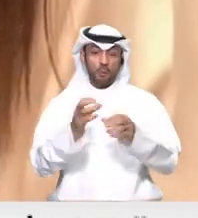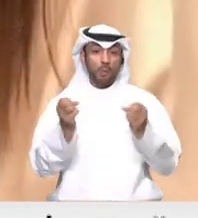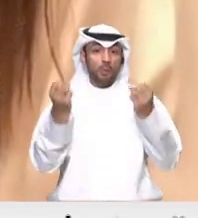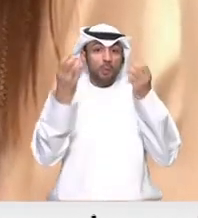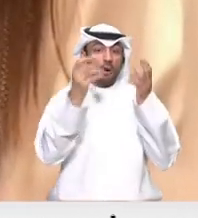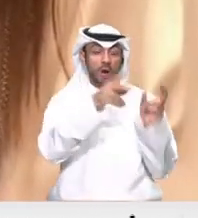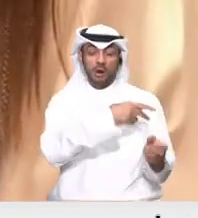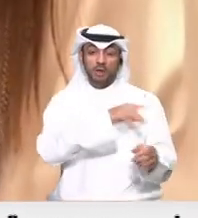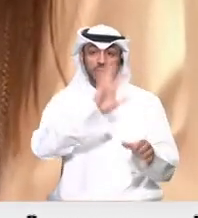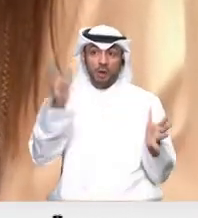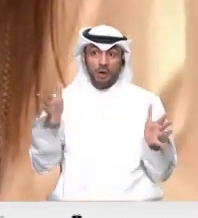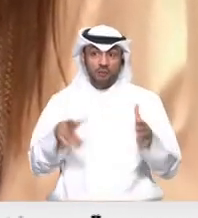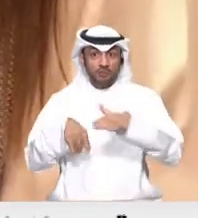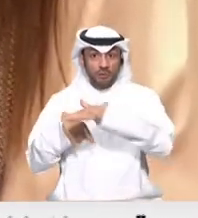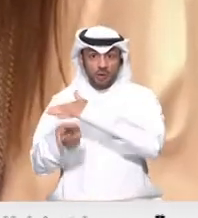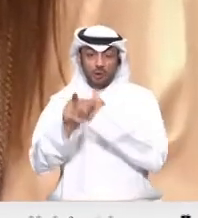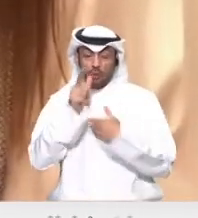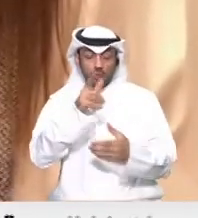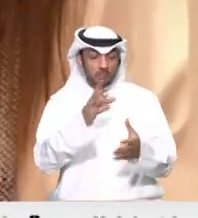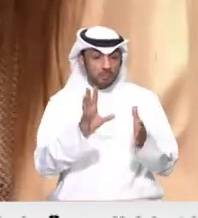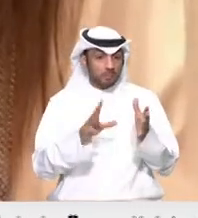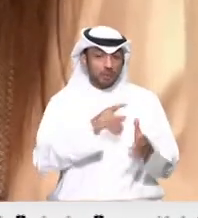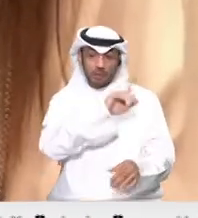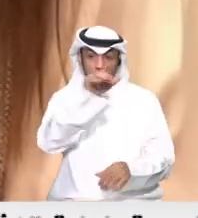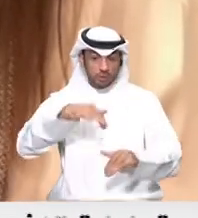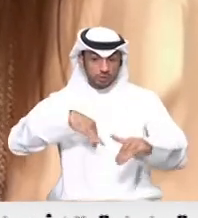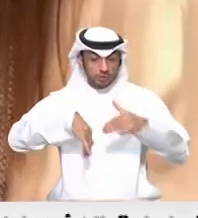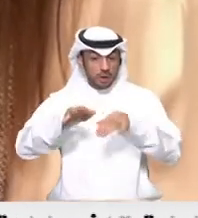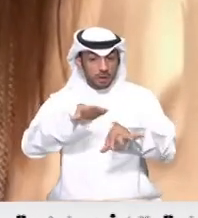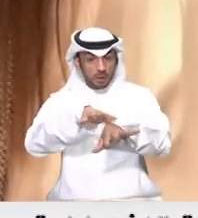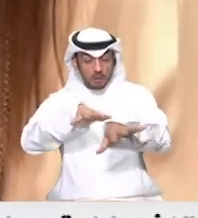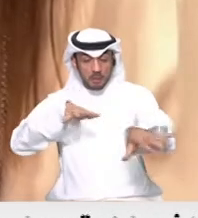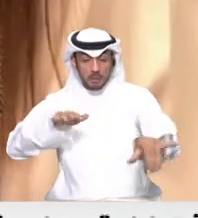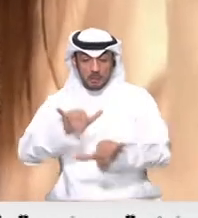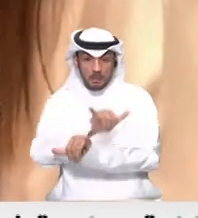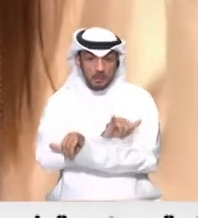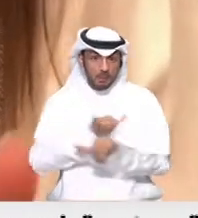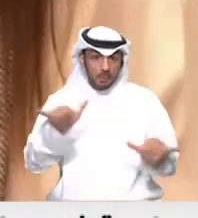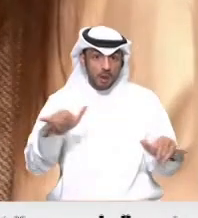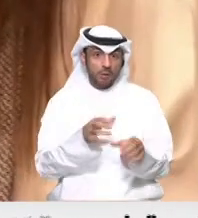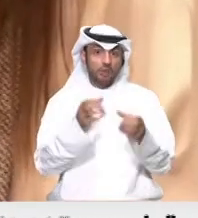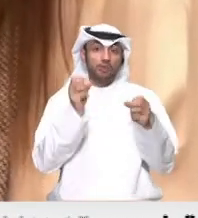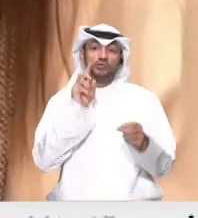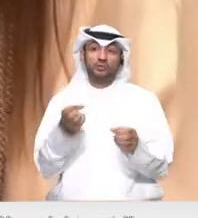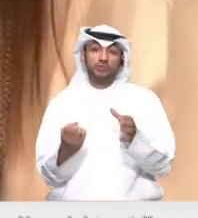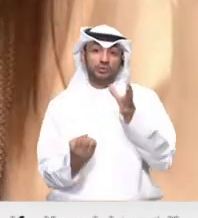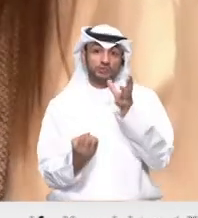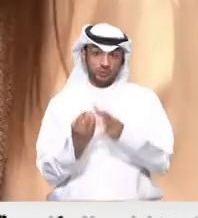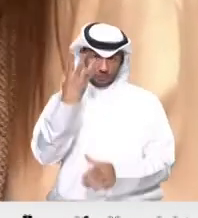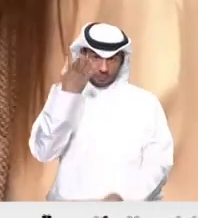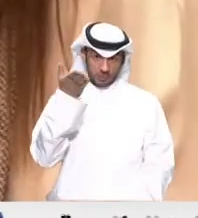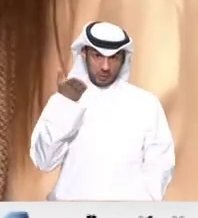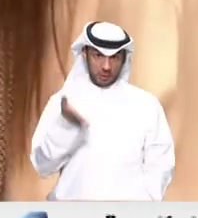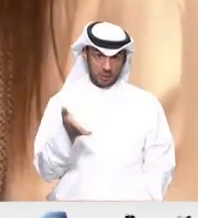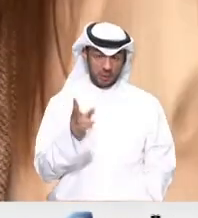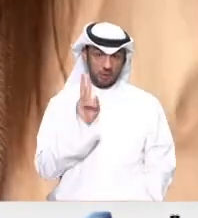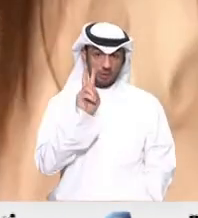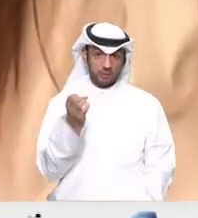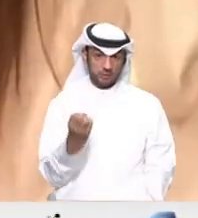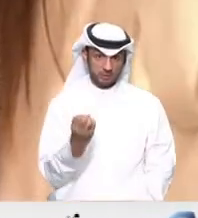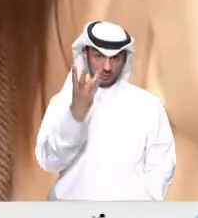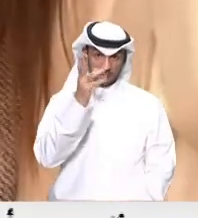لم تستوعبه بعد الطرقات، لأن هناك ما منذ ساعات الصباح